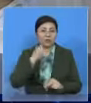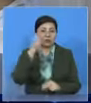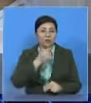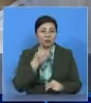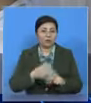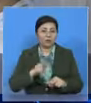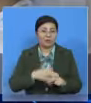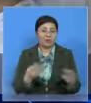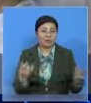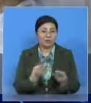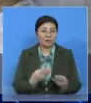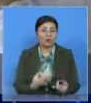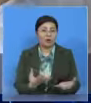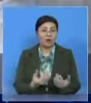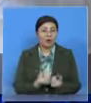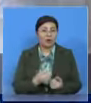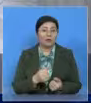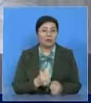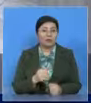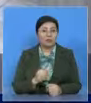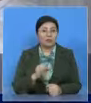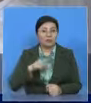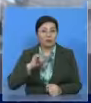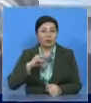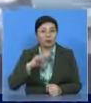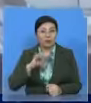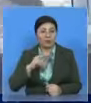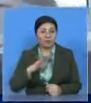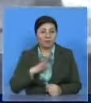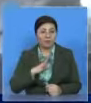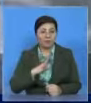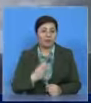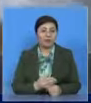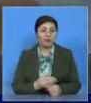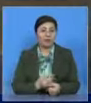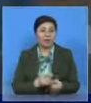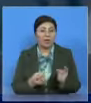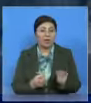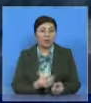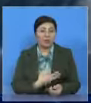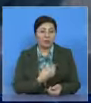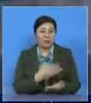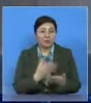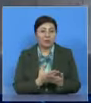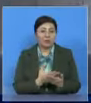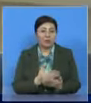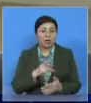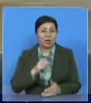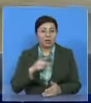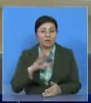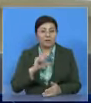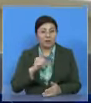Стоит отметить, что те, кто получил векторную вакцину «Спутник Ви», ревакцинируются инактивированной прививкой, к примеру,